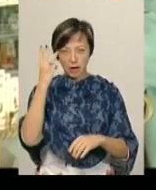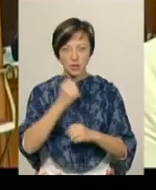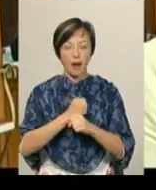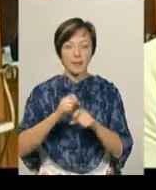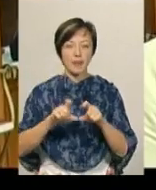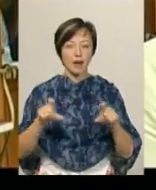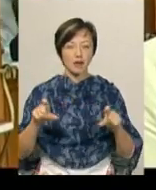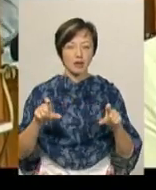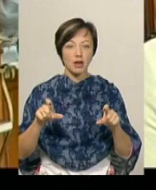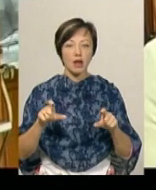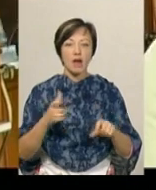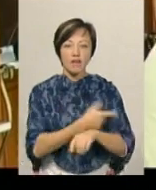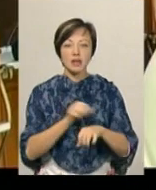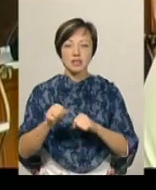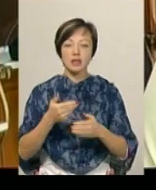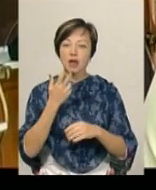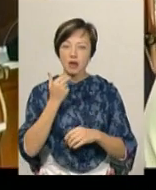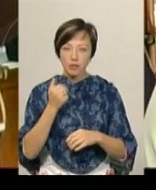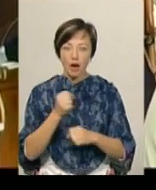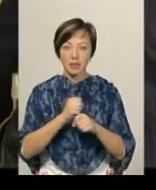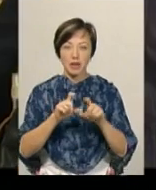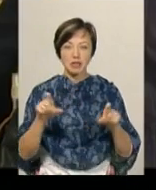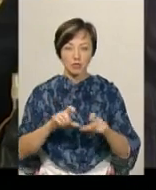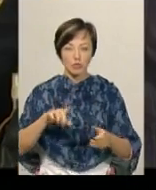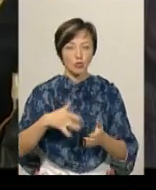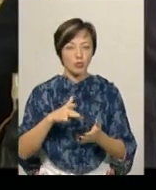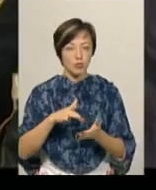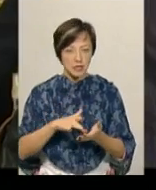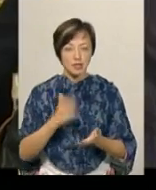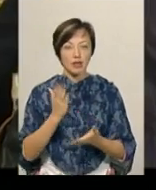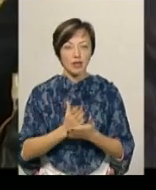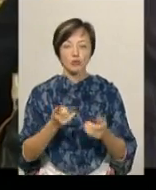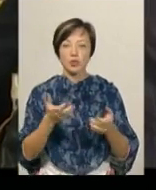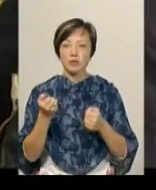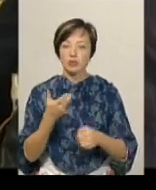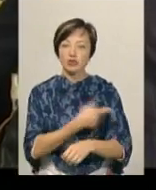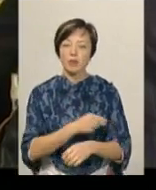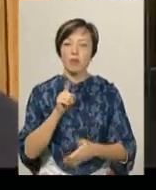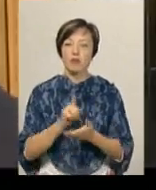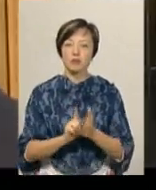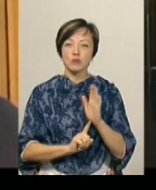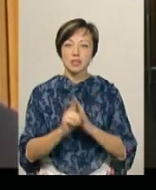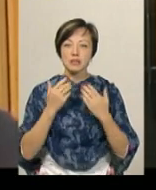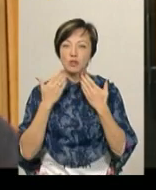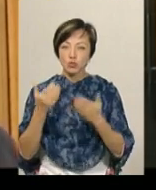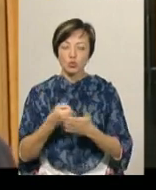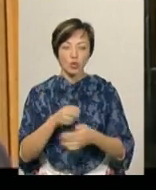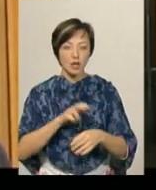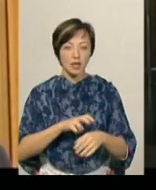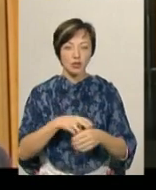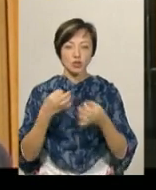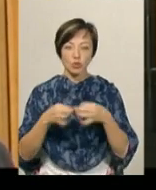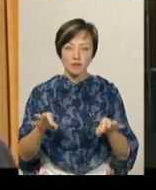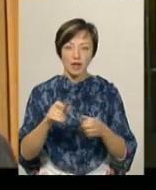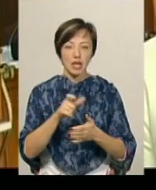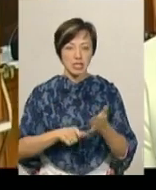аптеки Олени Возненко, вакцини від грипу в аптечних пунктах міста є. Аби отримати щеплення, охочі повинні спочатку звернутися до лікаря за дозволом